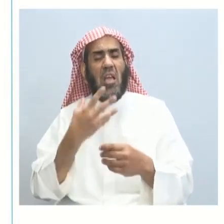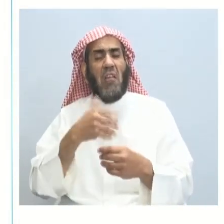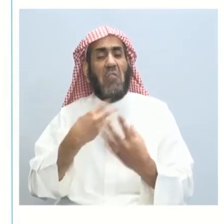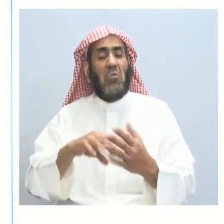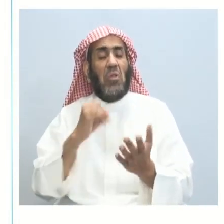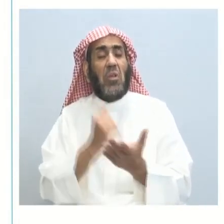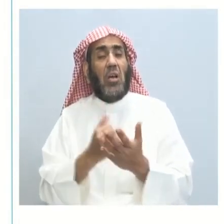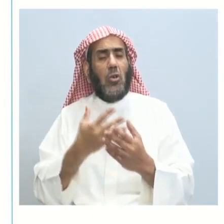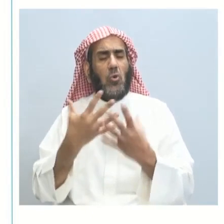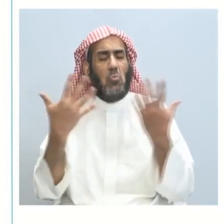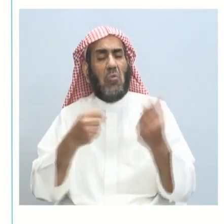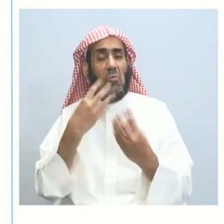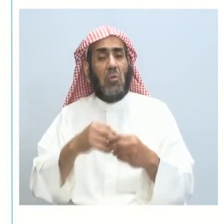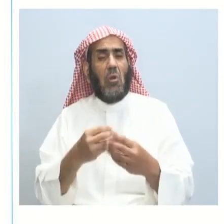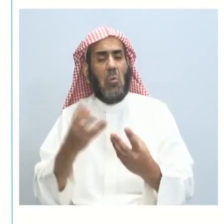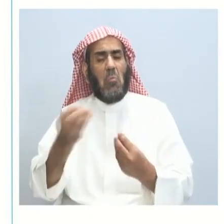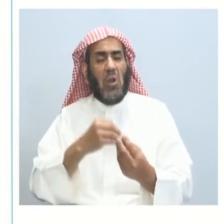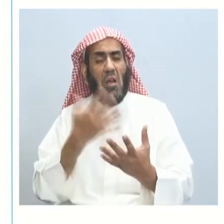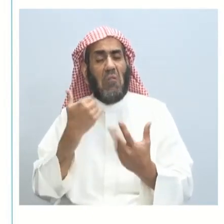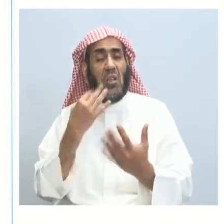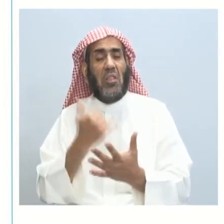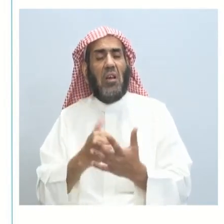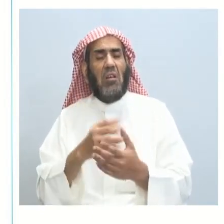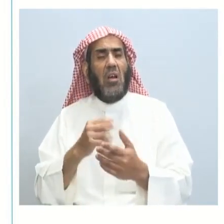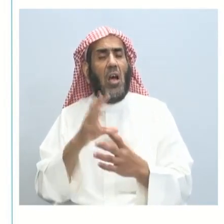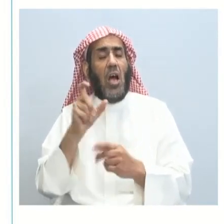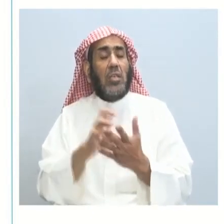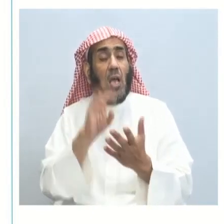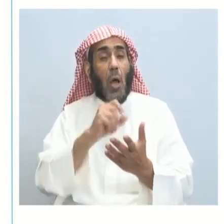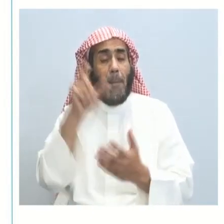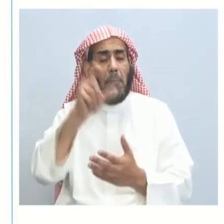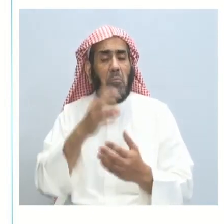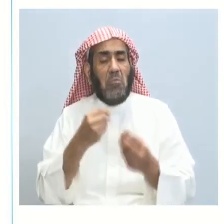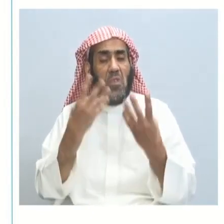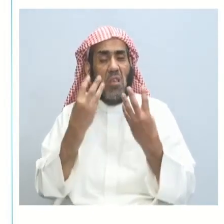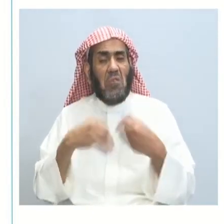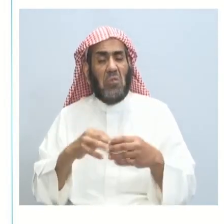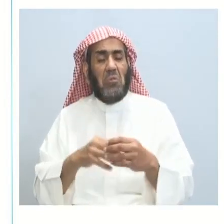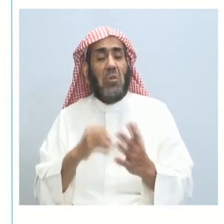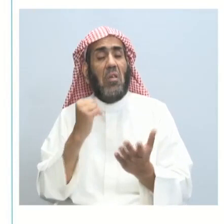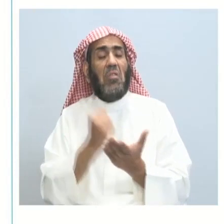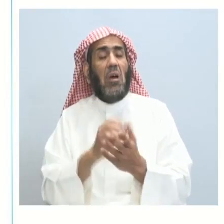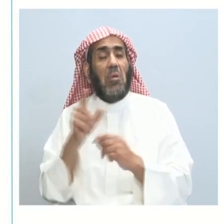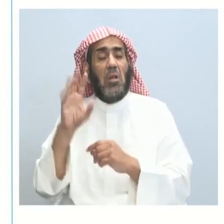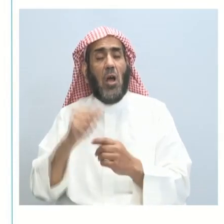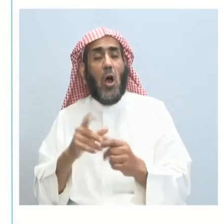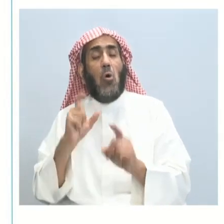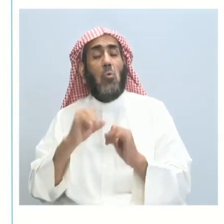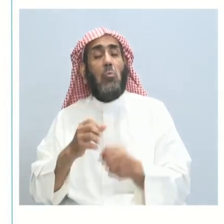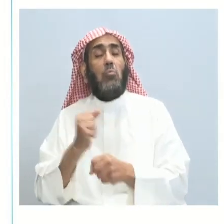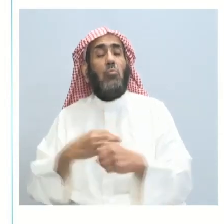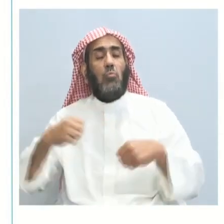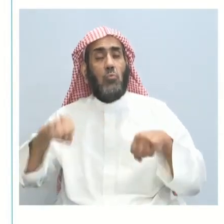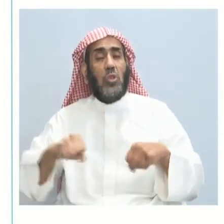الثقه الجمهور قد يفقد الثقه المورد قد يفقد الثقه اصحاب المصلحه قد يفقدون الثقه بهذه المنظمه او مدير